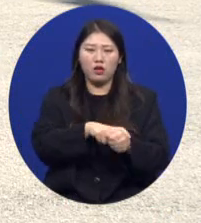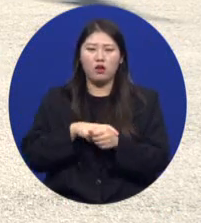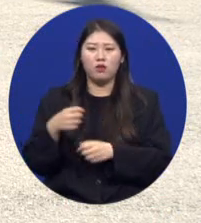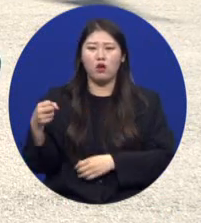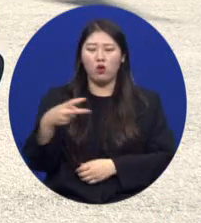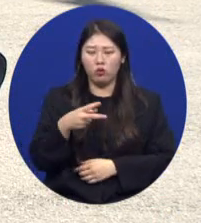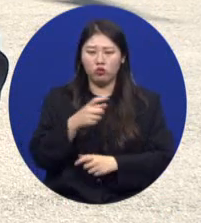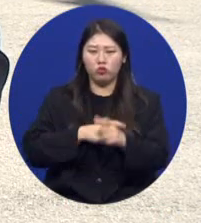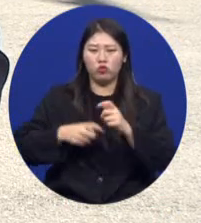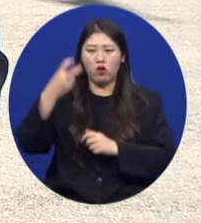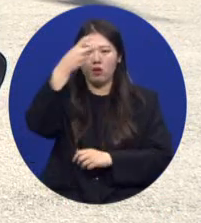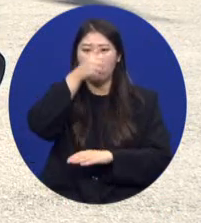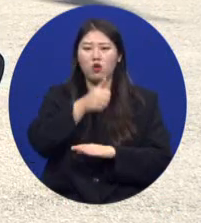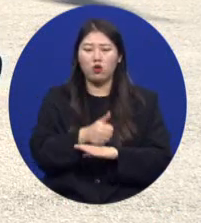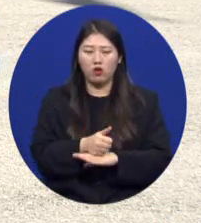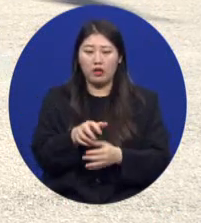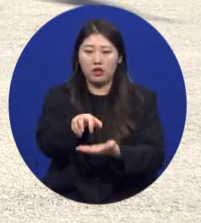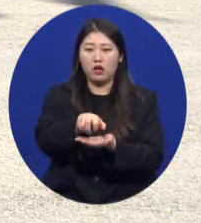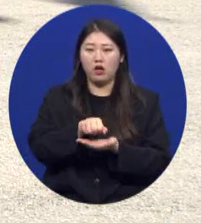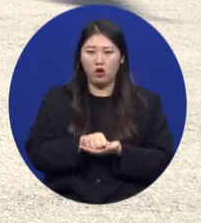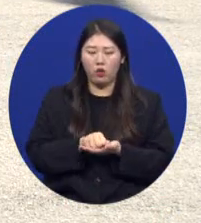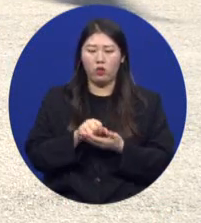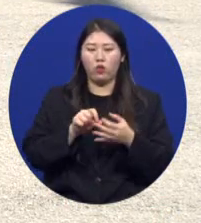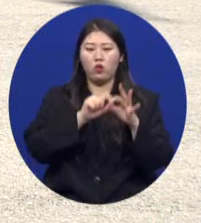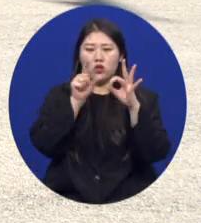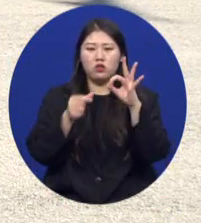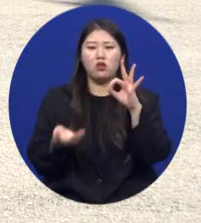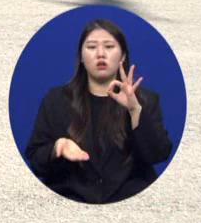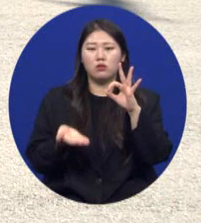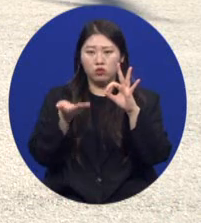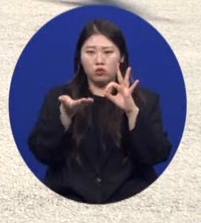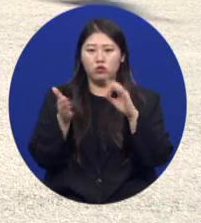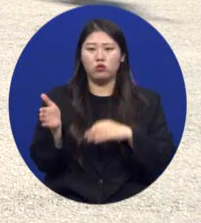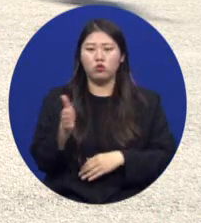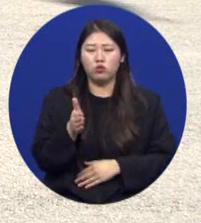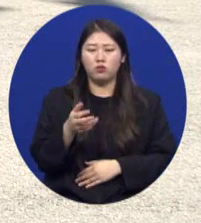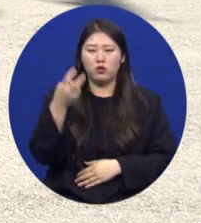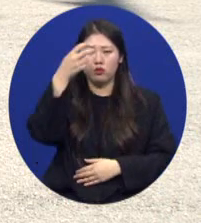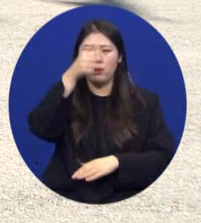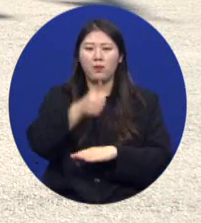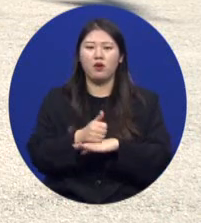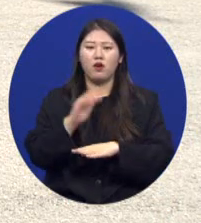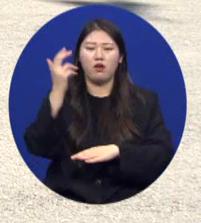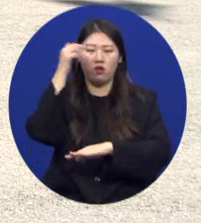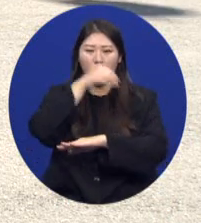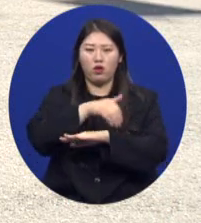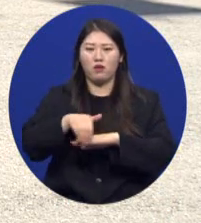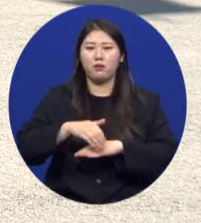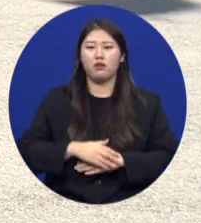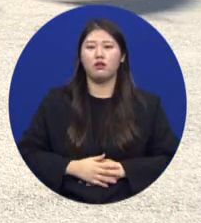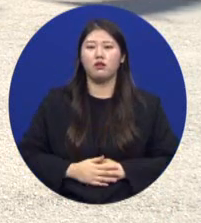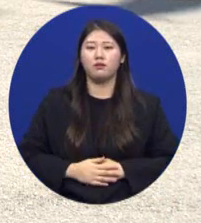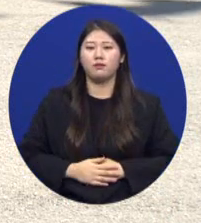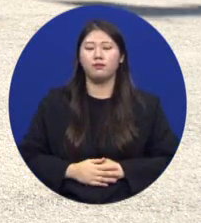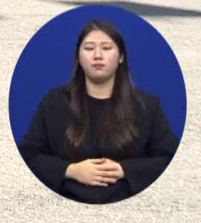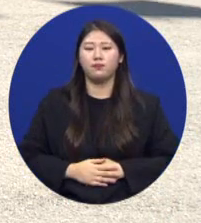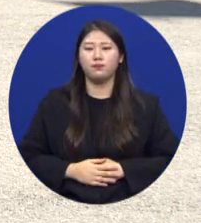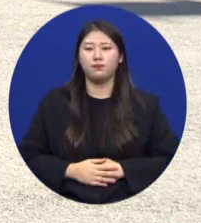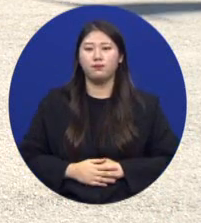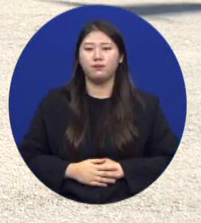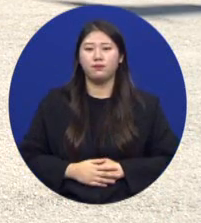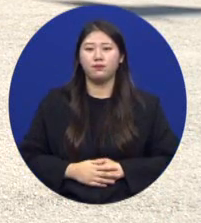국과수 추가 감식 결과를 토대로 다음 달 안에 수사를 마무리할 계획입니다. MBC 뉴스